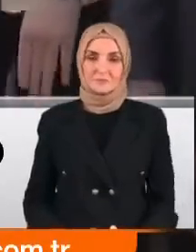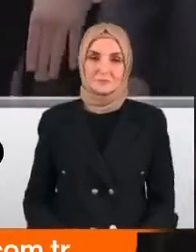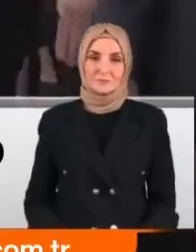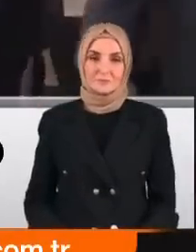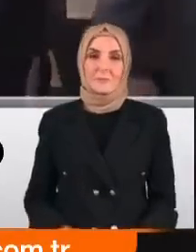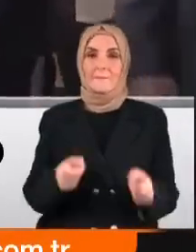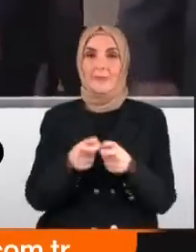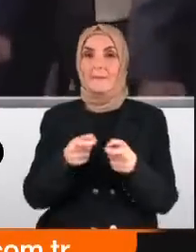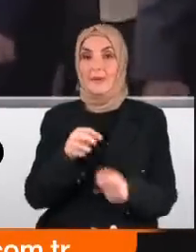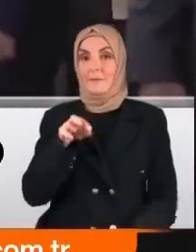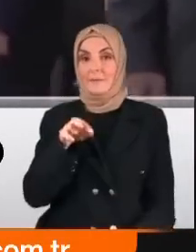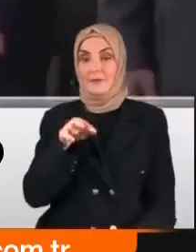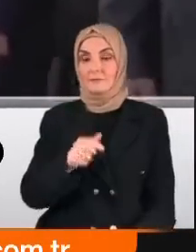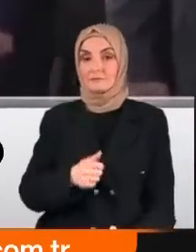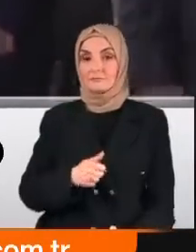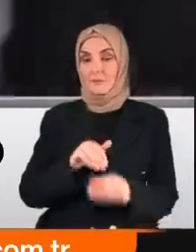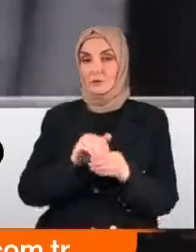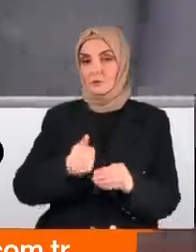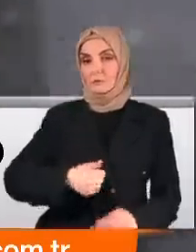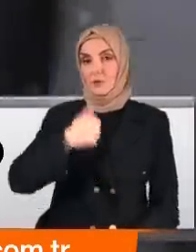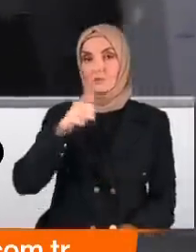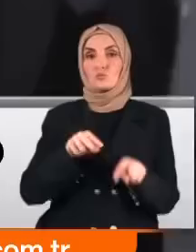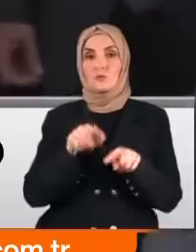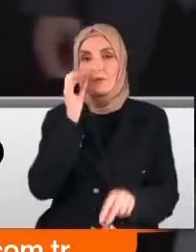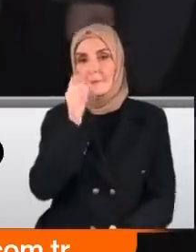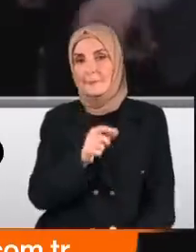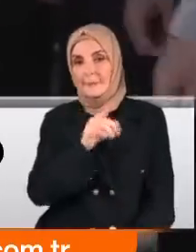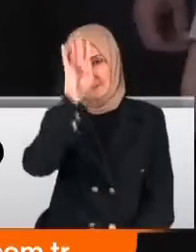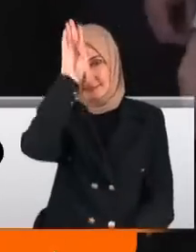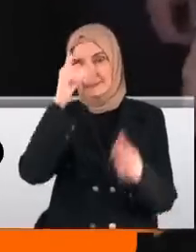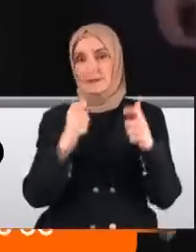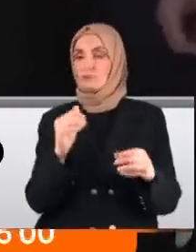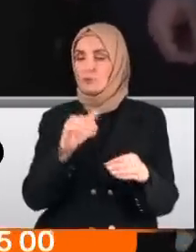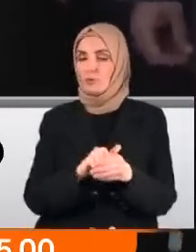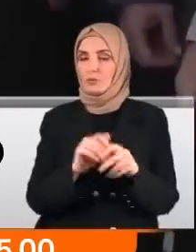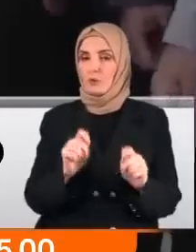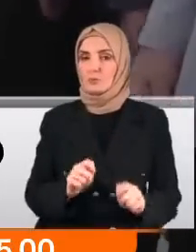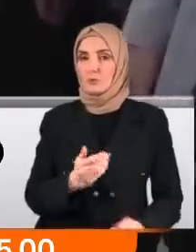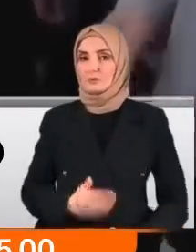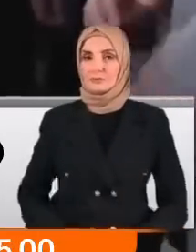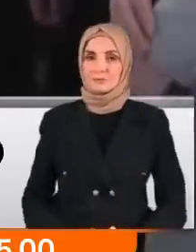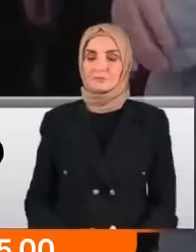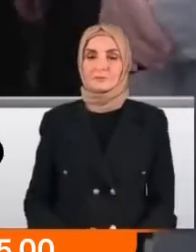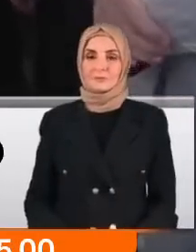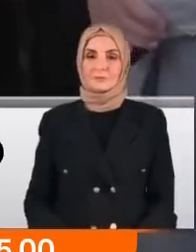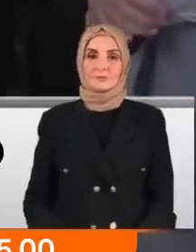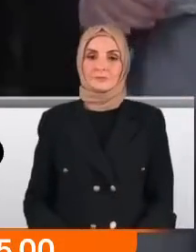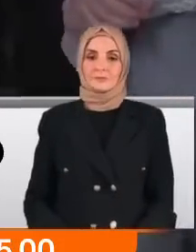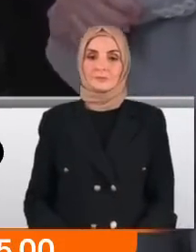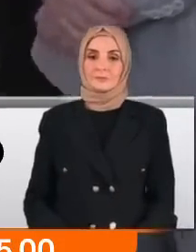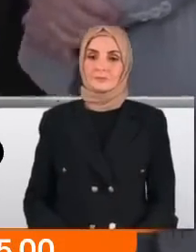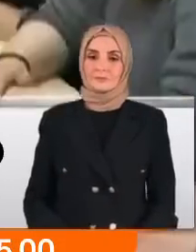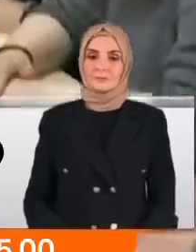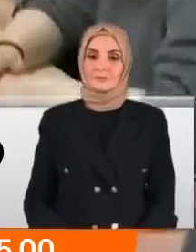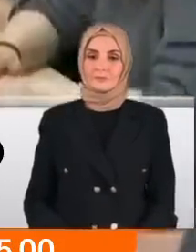Büyük Birlik Partisi Genel Başkanı Mustafa Destici ise İstanbul'da oyunu kullanacak. Sen genel başkanımıza hayırlı